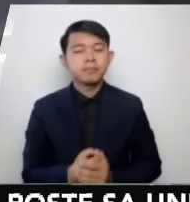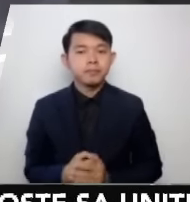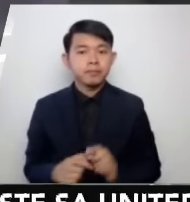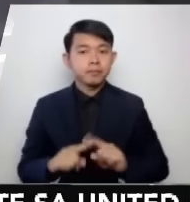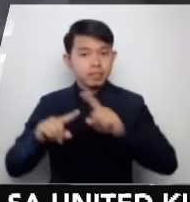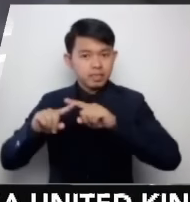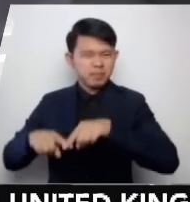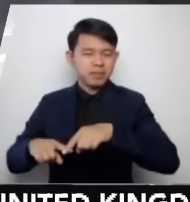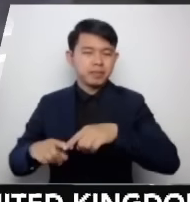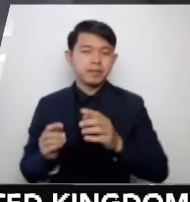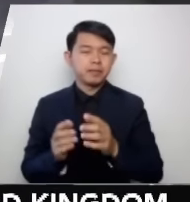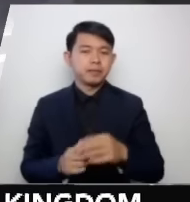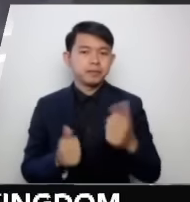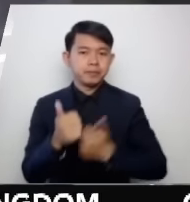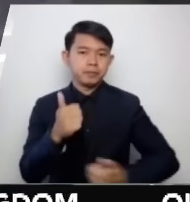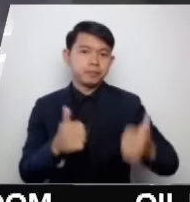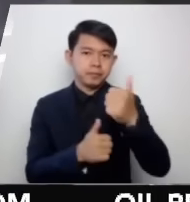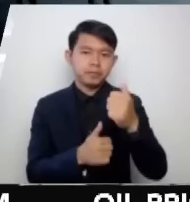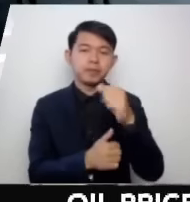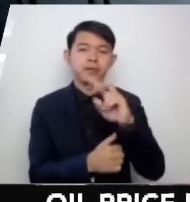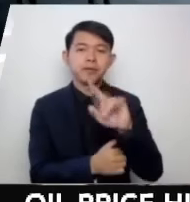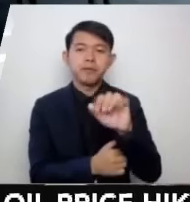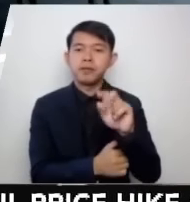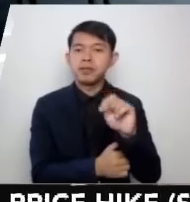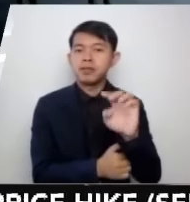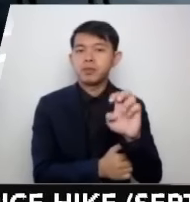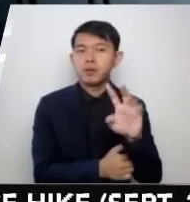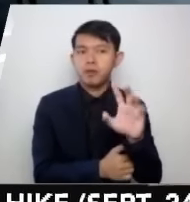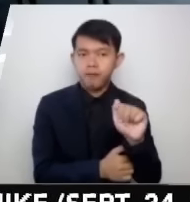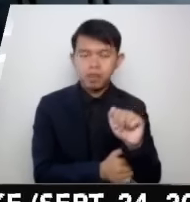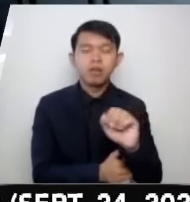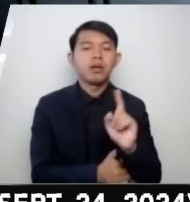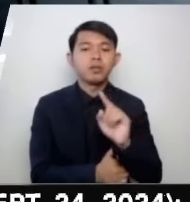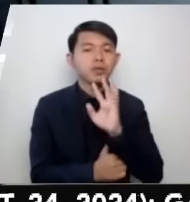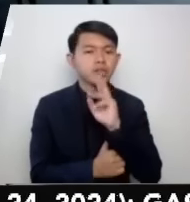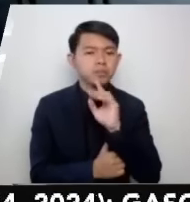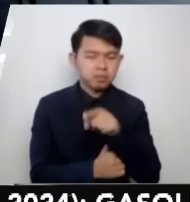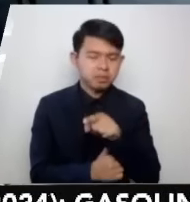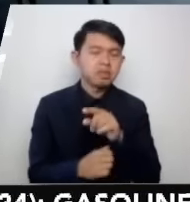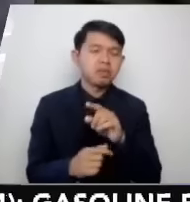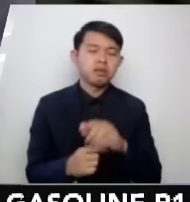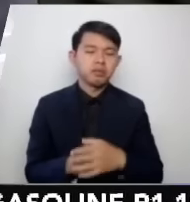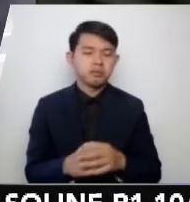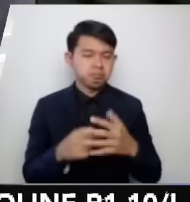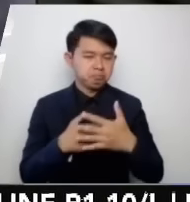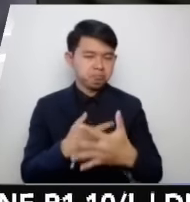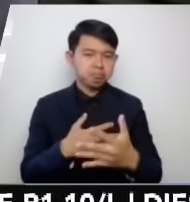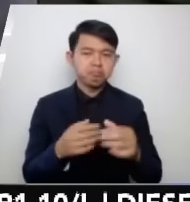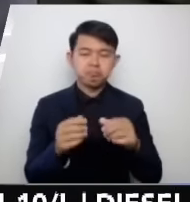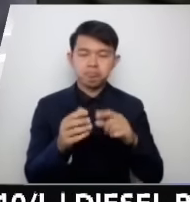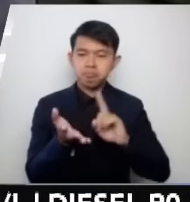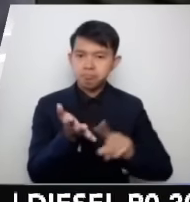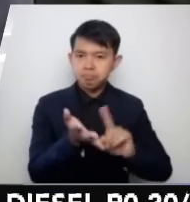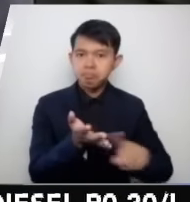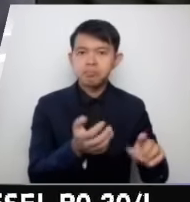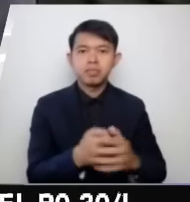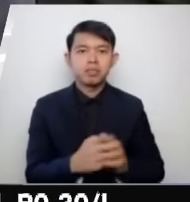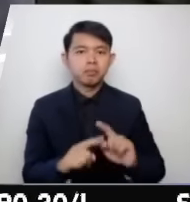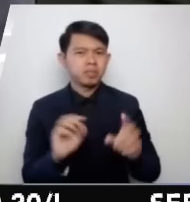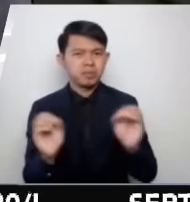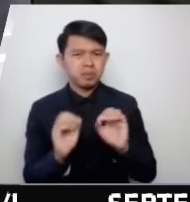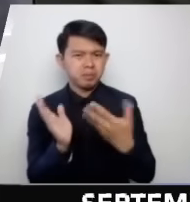Villanueva ang magiging direksyon ng investigasyon. Kung wala naman talagang basihan, I think it is incumbent upon him to clear this issue, to be